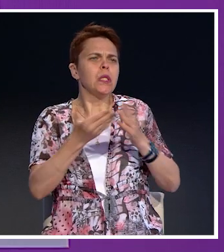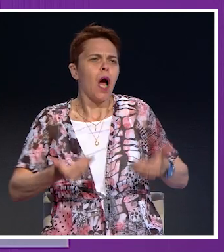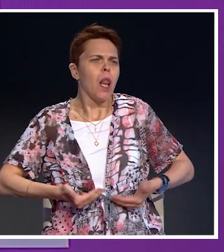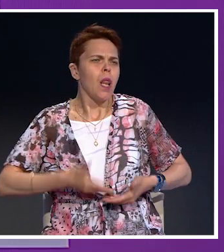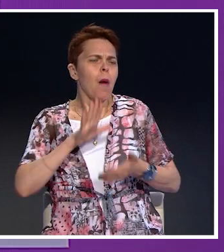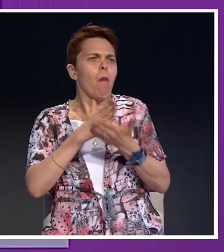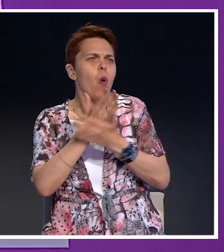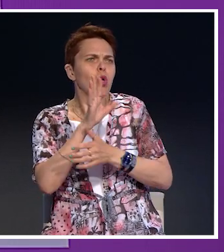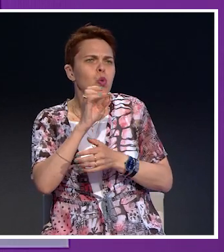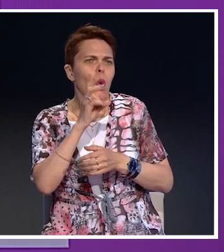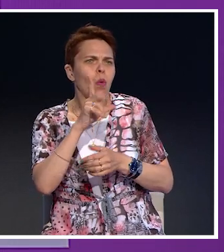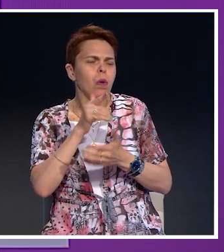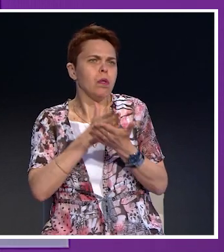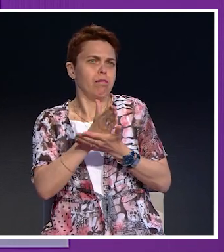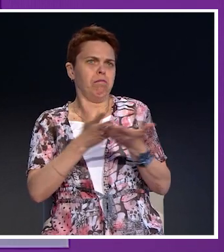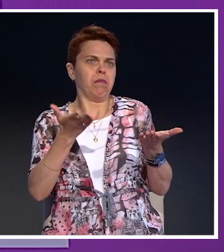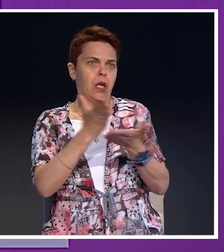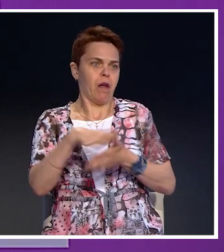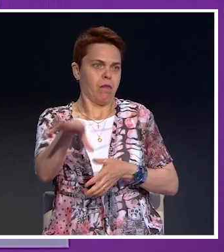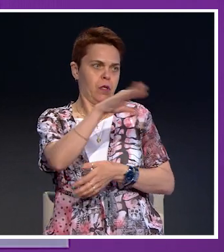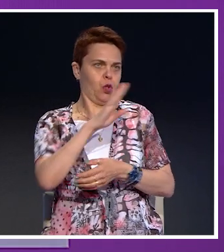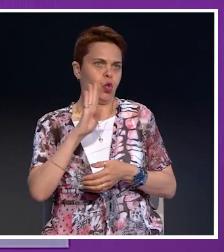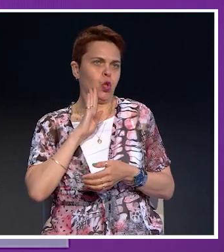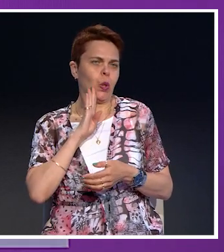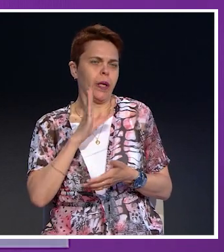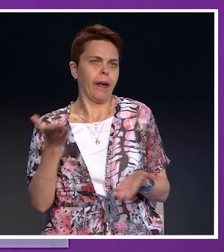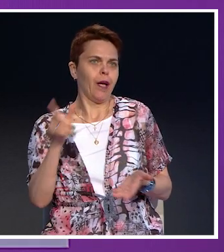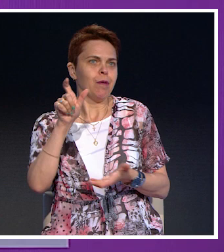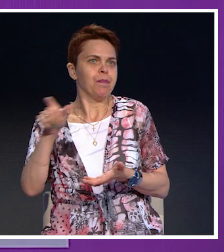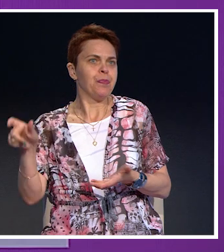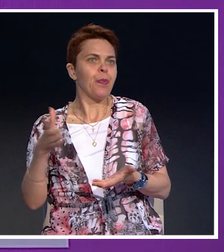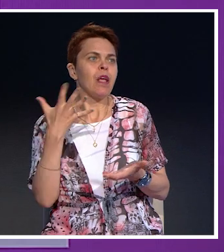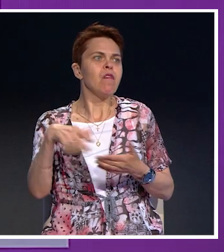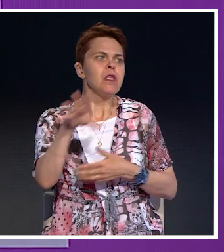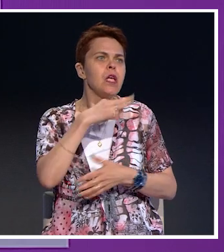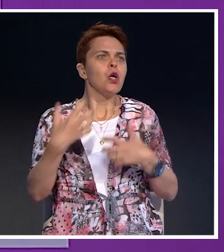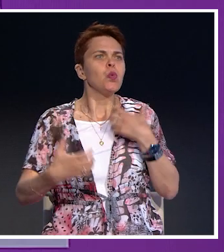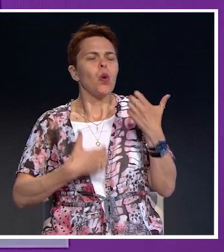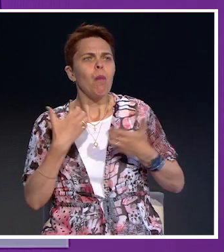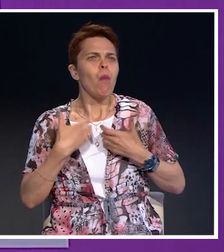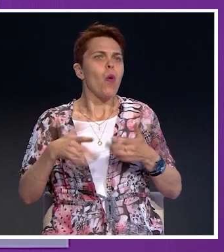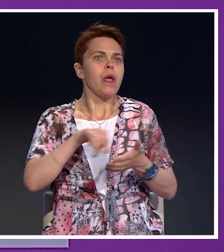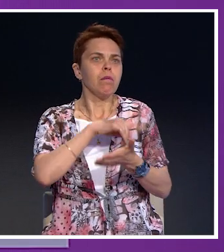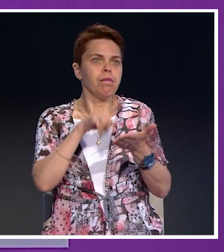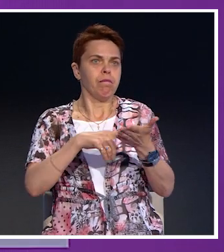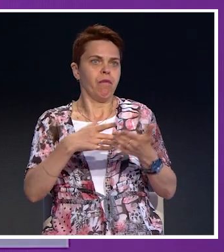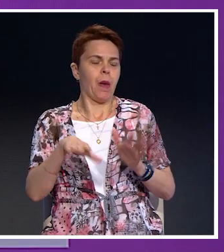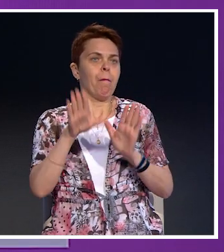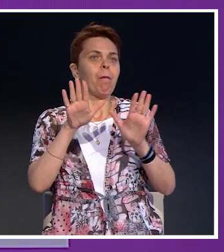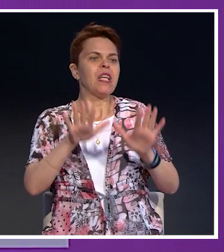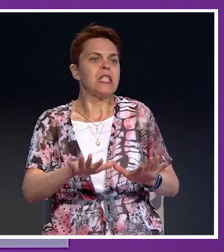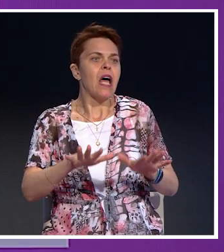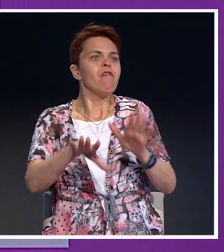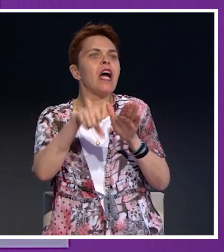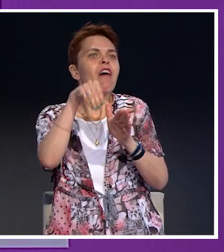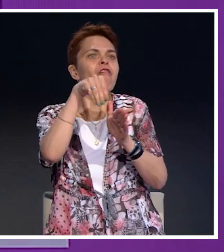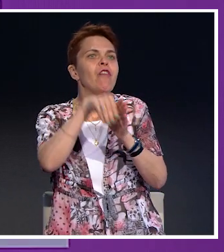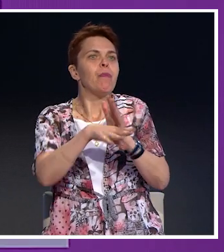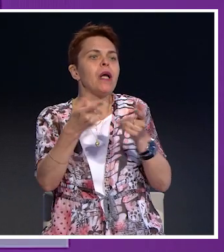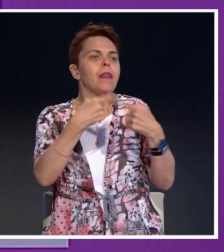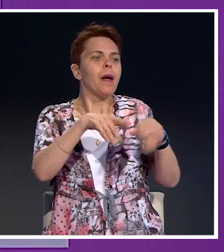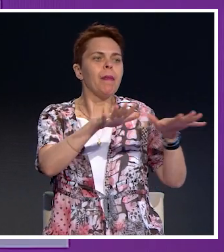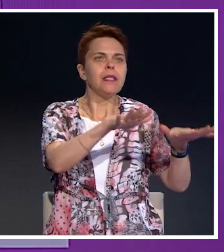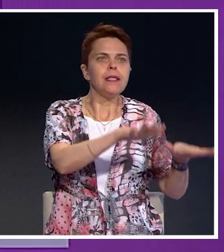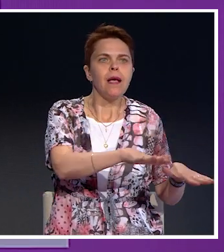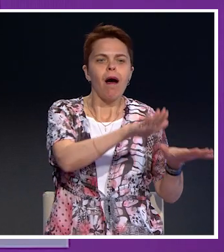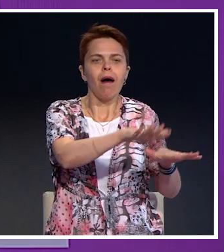соціальних послуг, де також більшість працівниць є жінки. І всіх турбує питання, звичайно ж, місцевих виборів. Там, де на